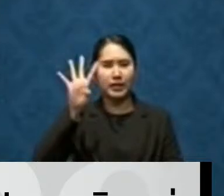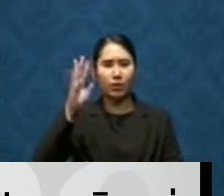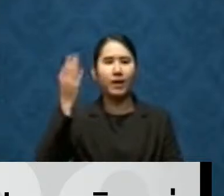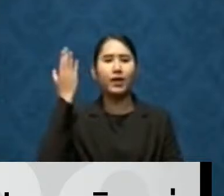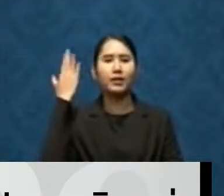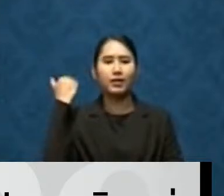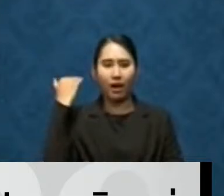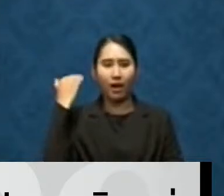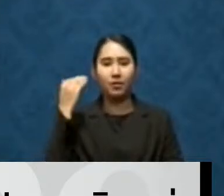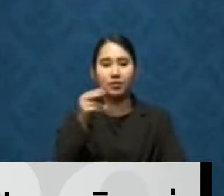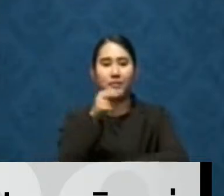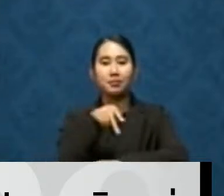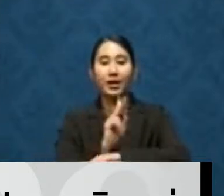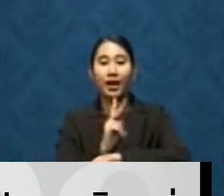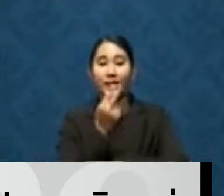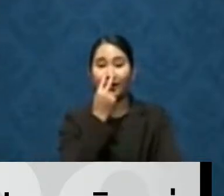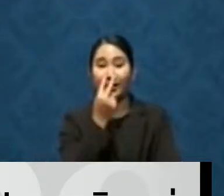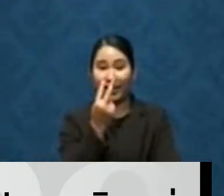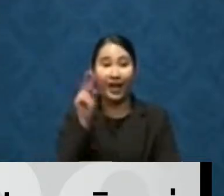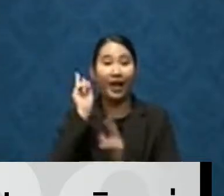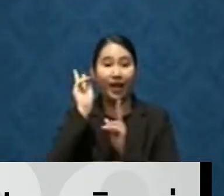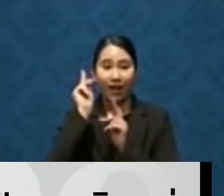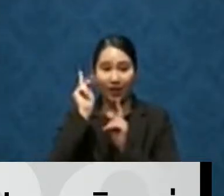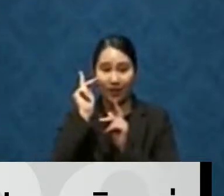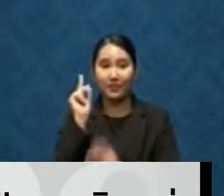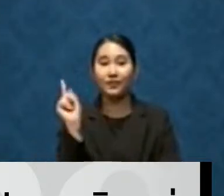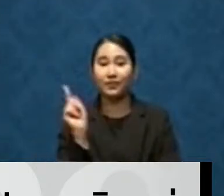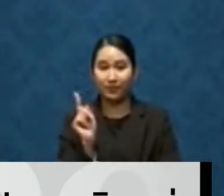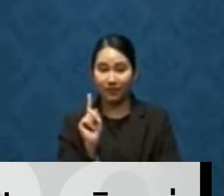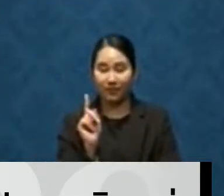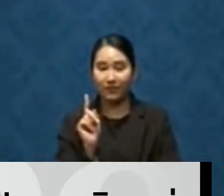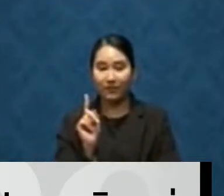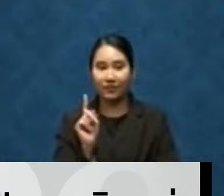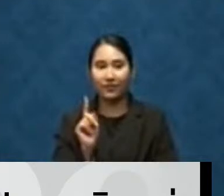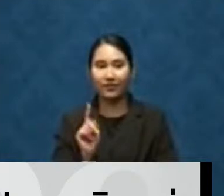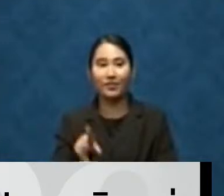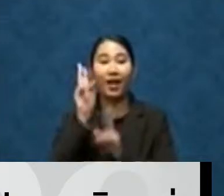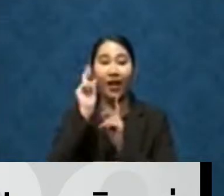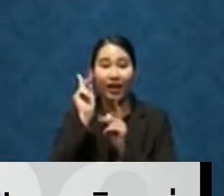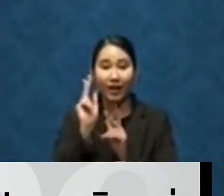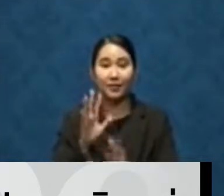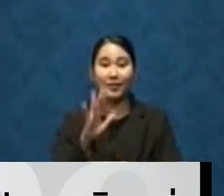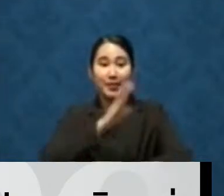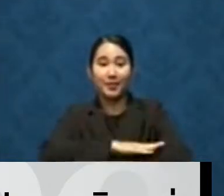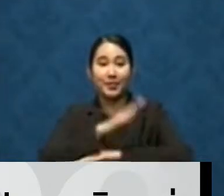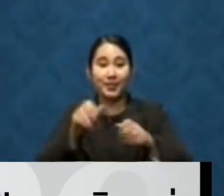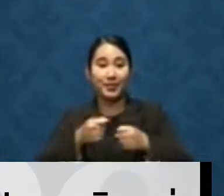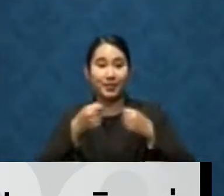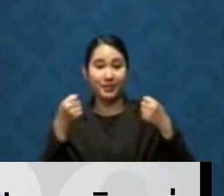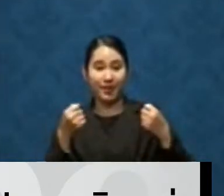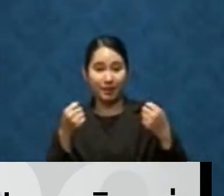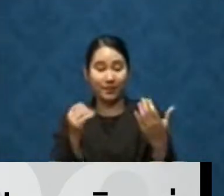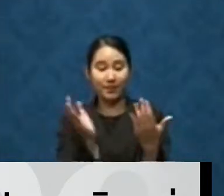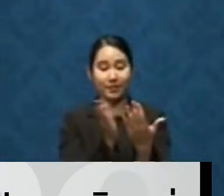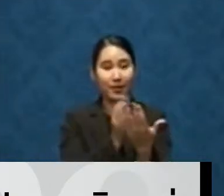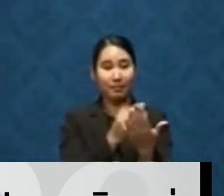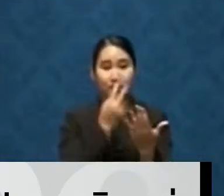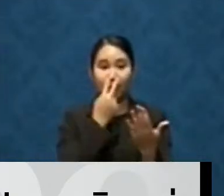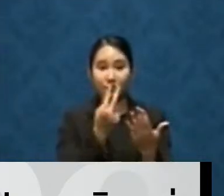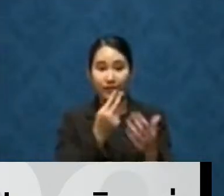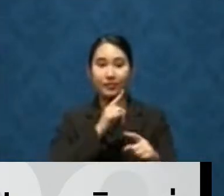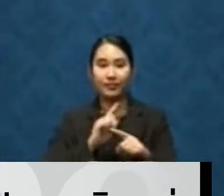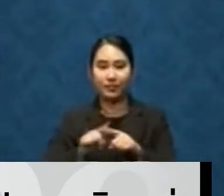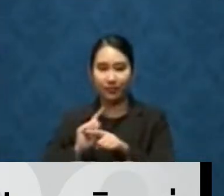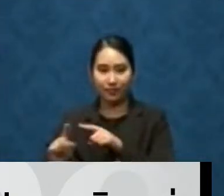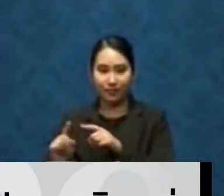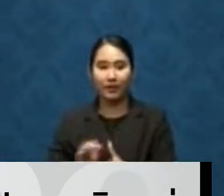าทราบนี้นะครับแล้วก็ทราบดีว่าบุคคลที่ทางคุณพัฒนาสรรพโสพูดถึงเนี่ยก็หมายถึงคุณสุภชัยโพสุส.ส.นครพนมพรร